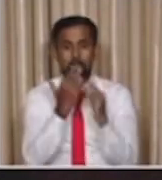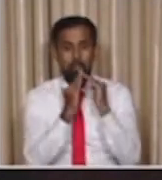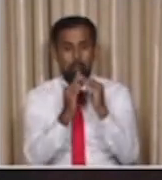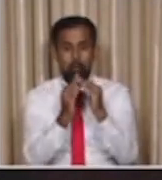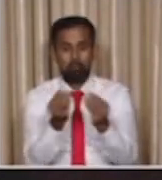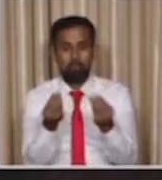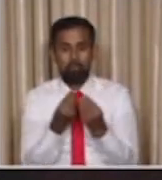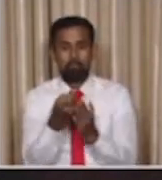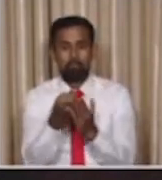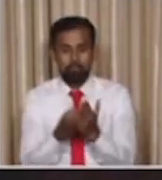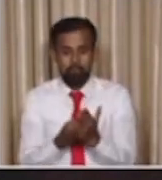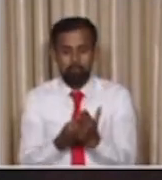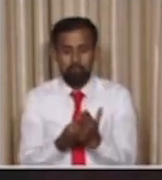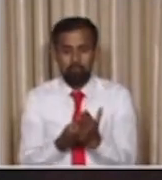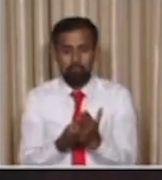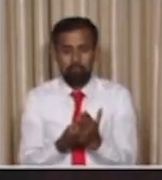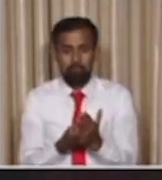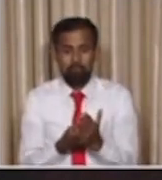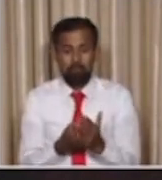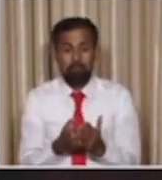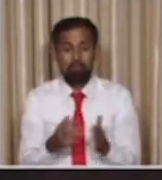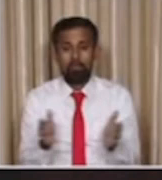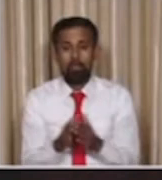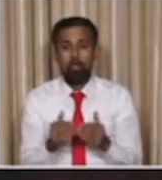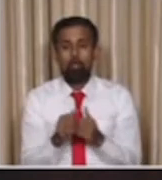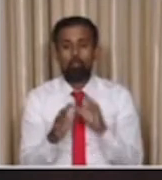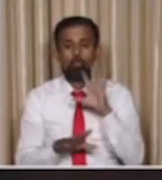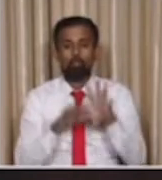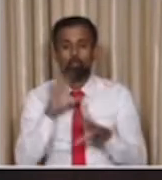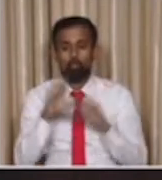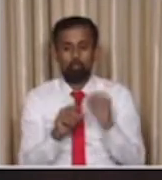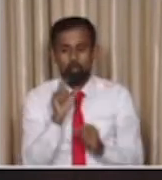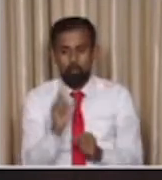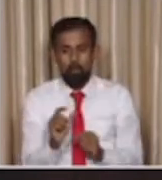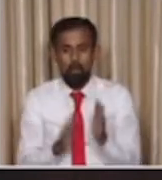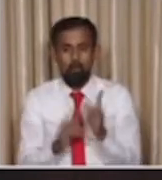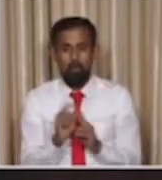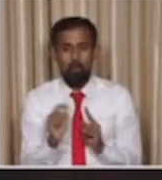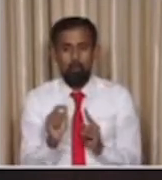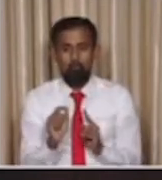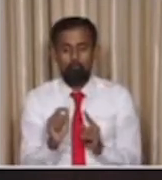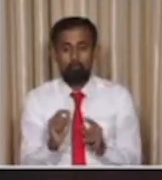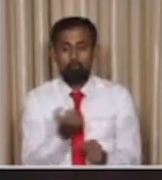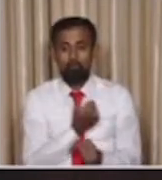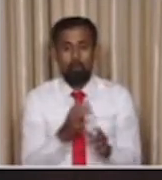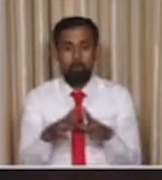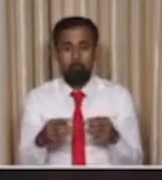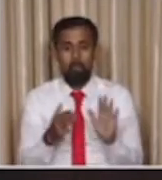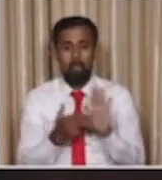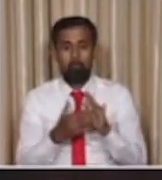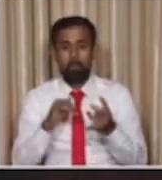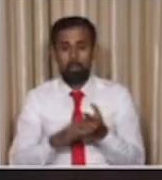ලබා ගන්නා නිර්දේශයන්, සහාය සහිත සියලු තොරතුරු මත පදනම් වූ අමාත්‍යාංශයේ වෛද්‍ය සැපවුම් ඒකකය